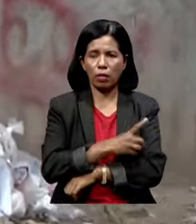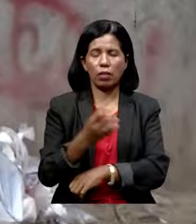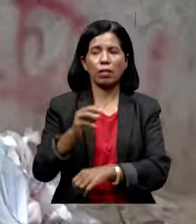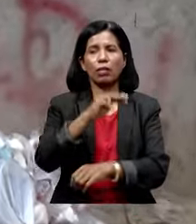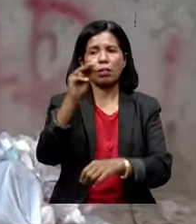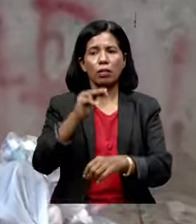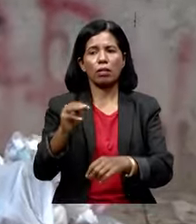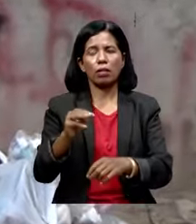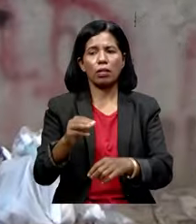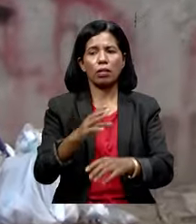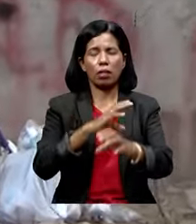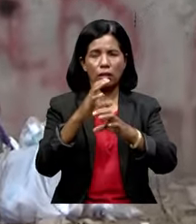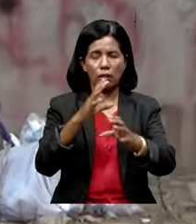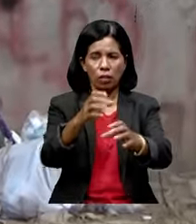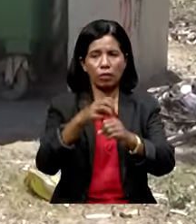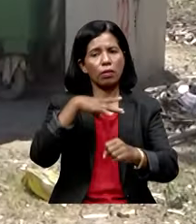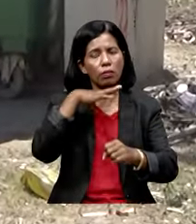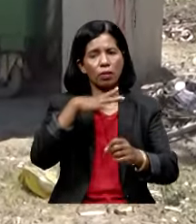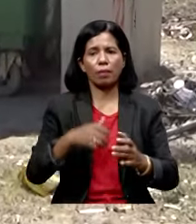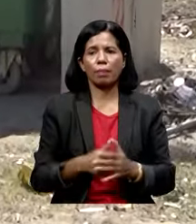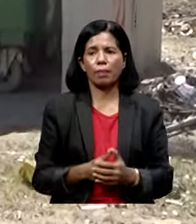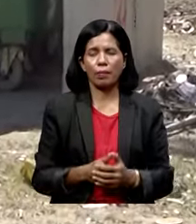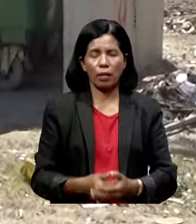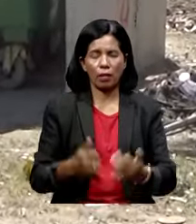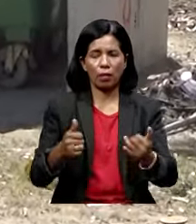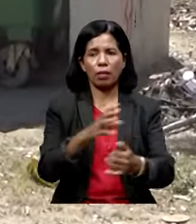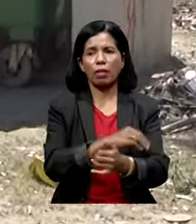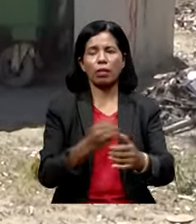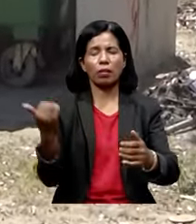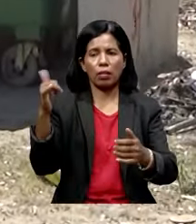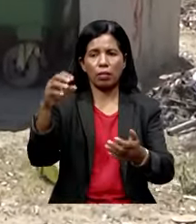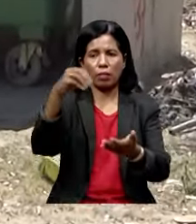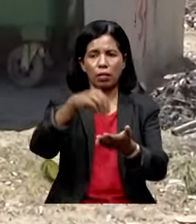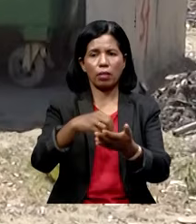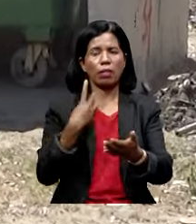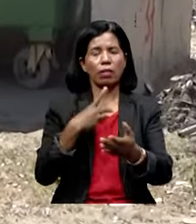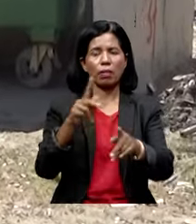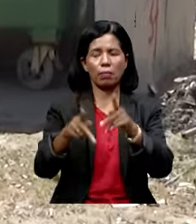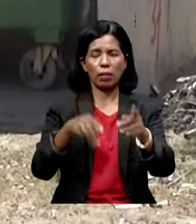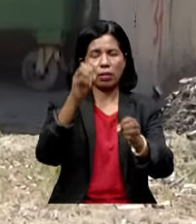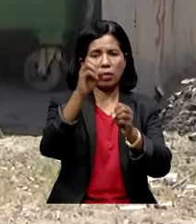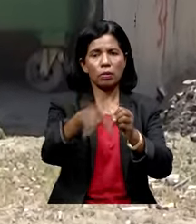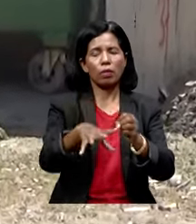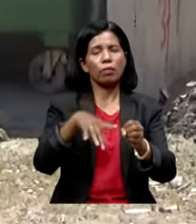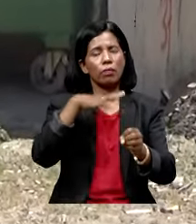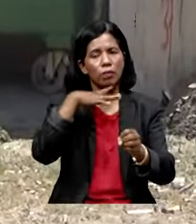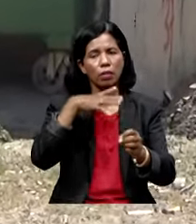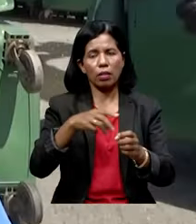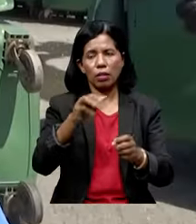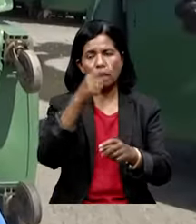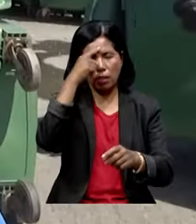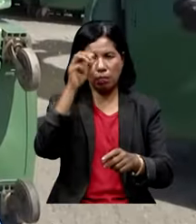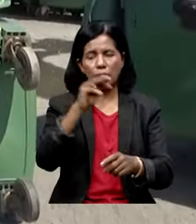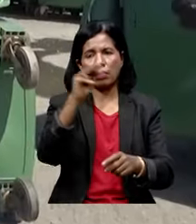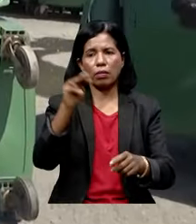ne aku kereta pada foti lisu macam ni ada aku ne koras serba monta. Kita bela komuniti bela sesuai fair balara. Tambah segunda ni kan